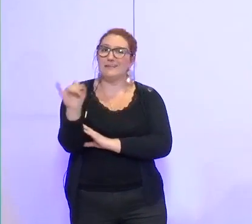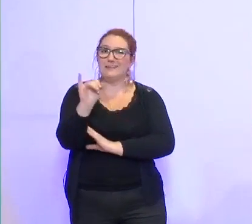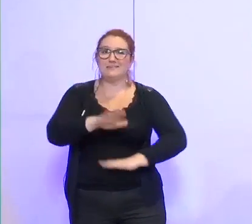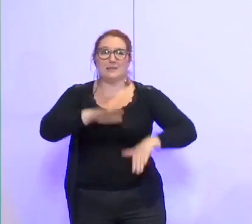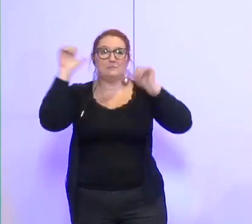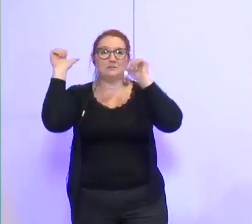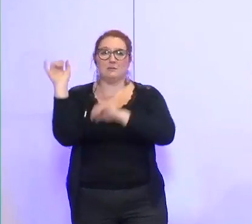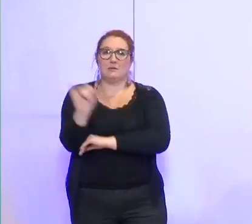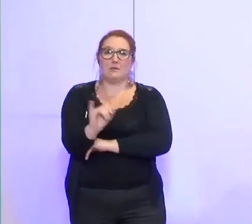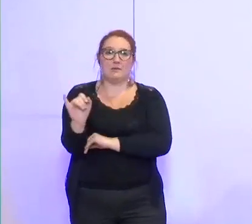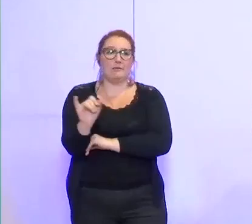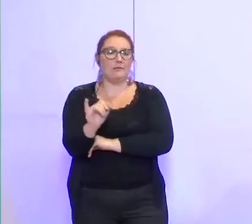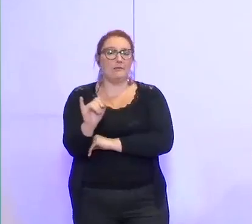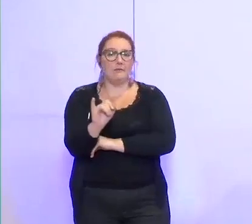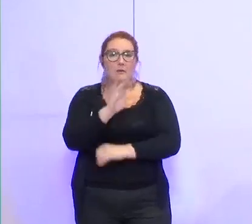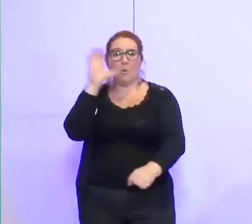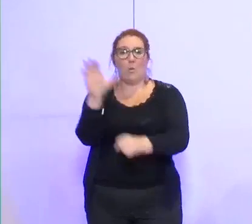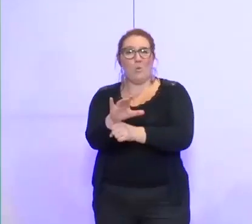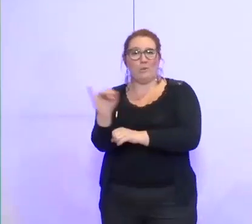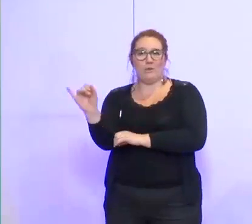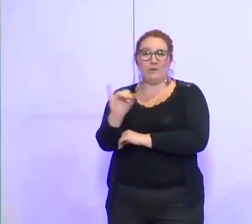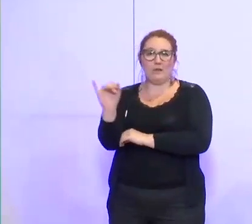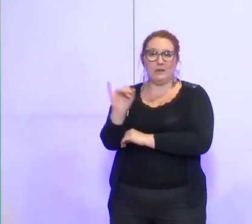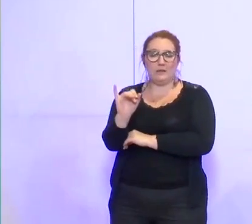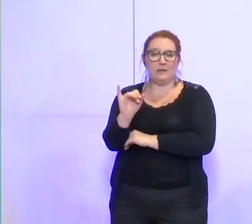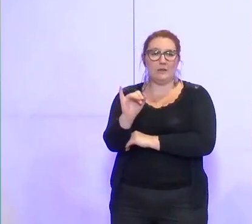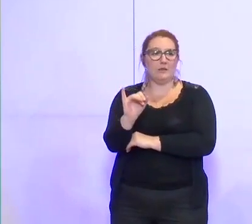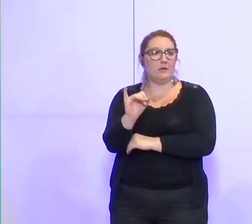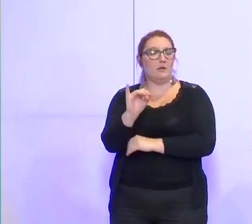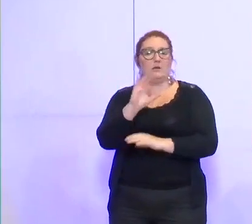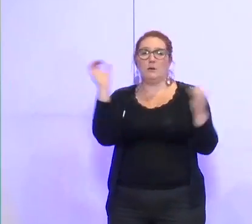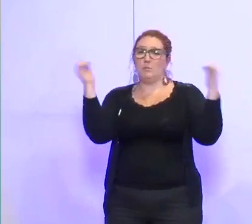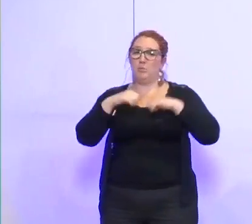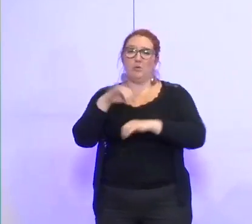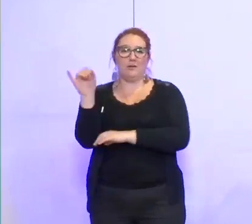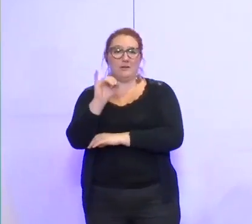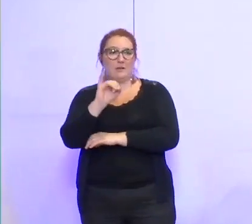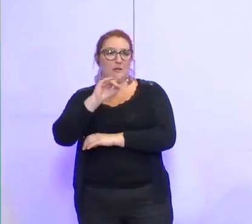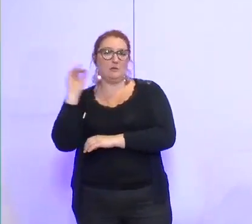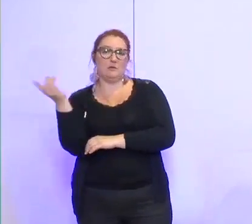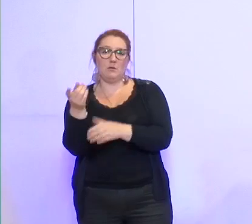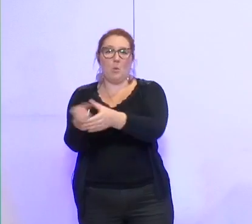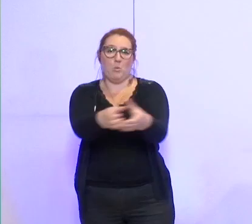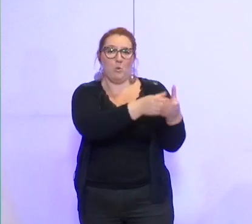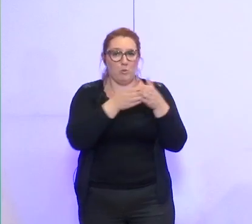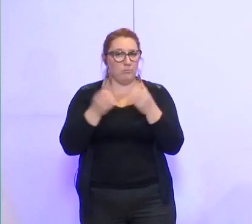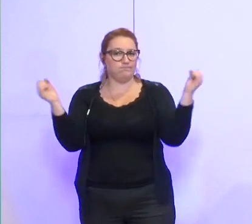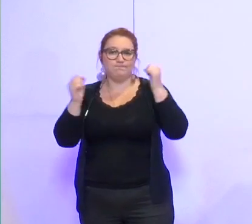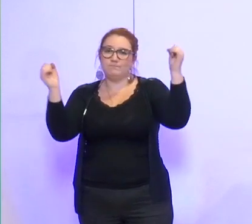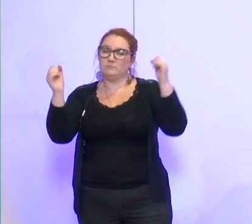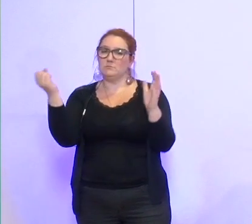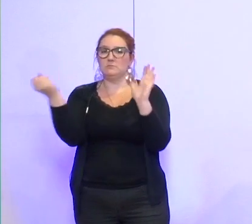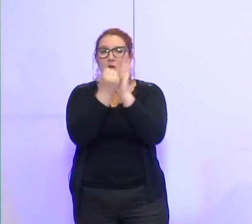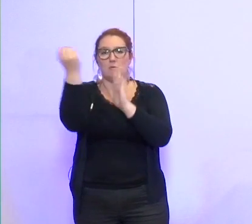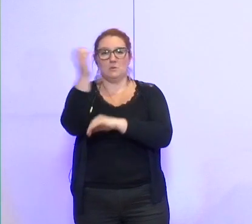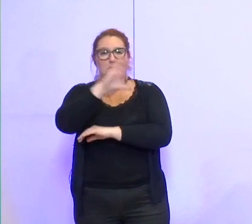Qui s'abstient ? Qui est contre ? Qui est pour ? L'ensemble des groupes, cette délibération est donc